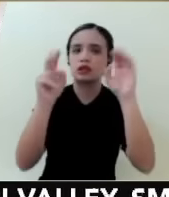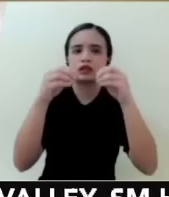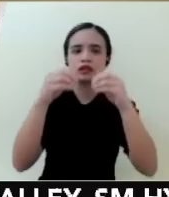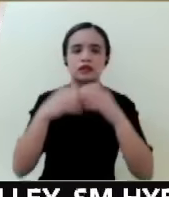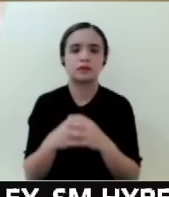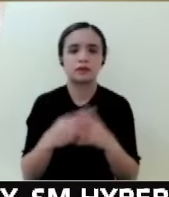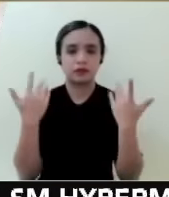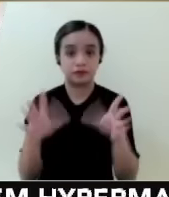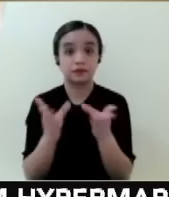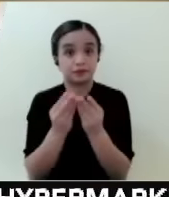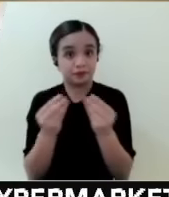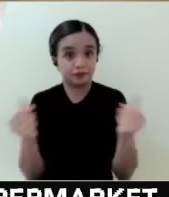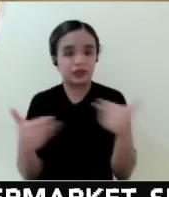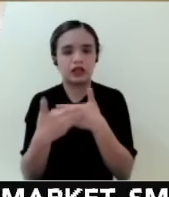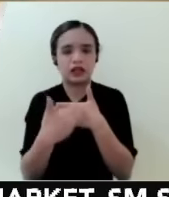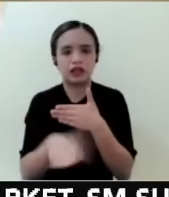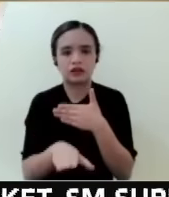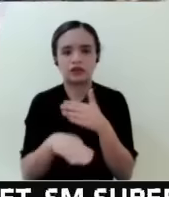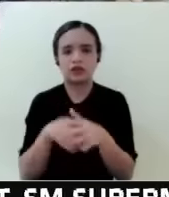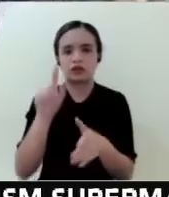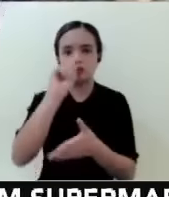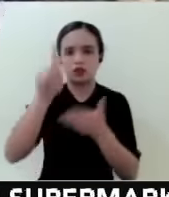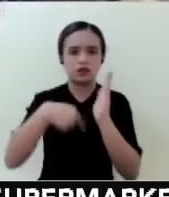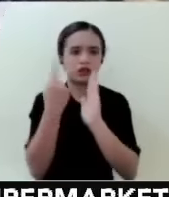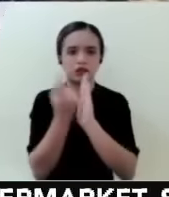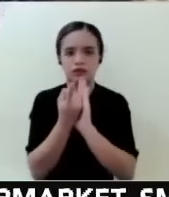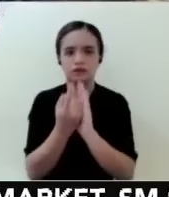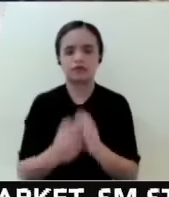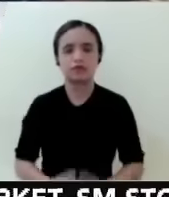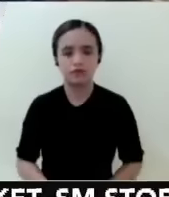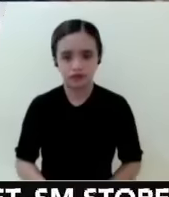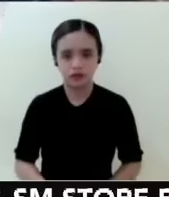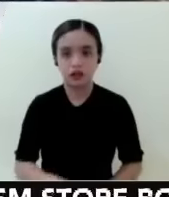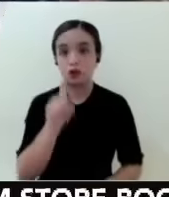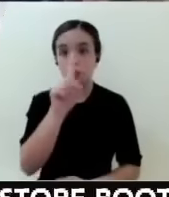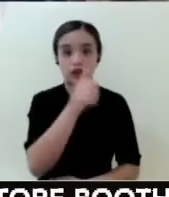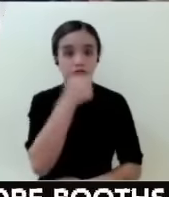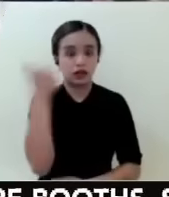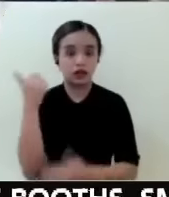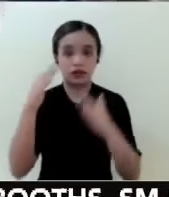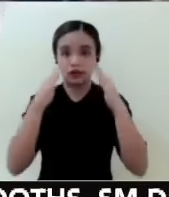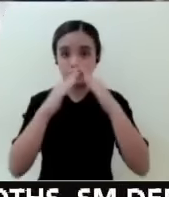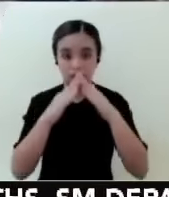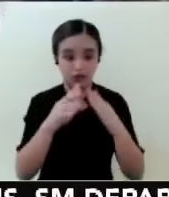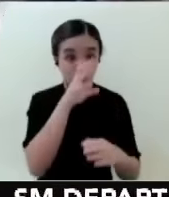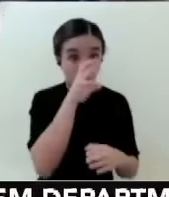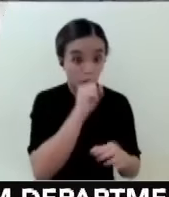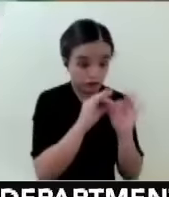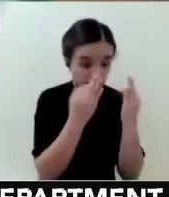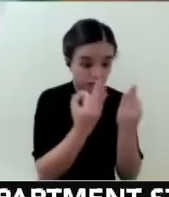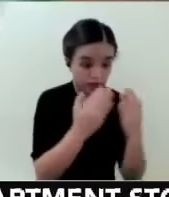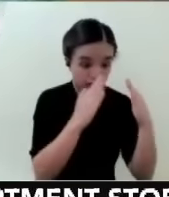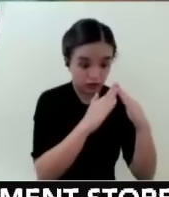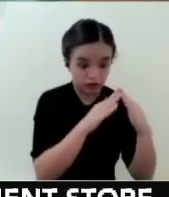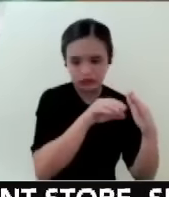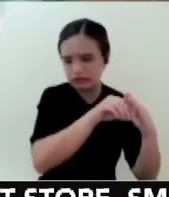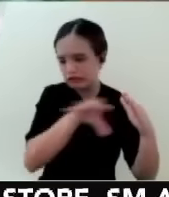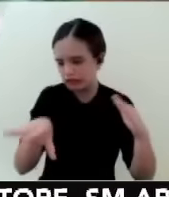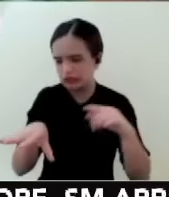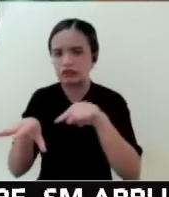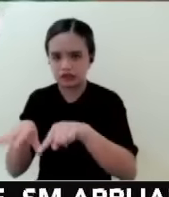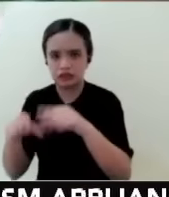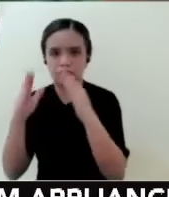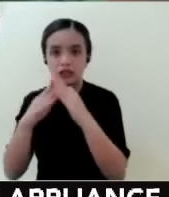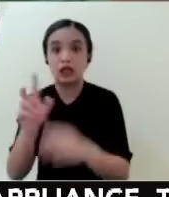apoy matapos ang mahigit isang oras. Isa pang bahay na katabi ng ancestral house ang natupok din. Tatlong bahay naman